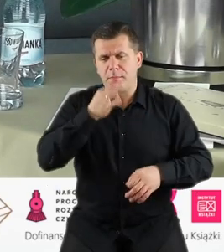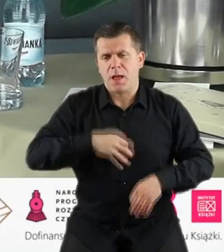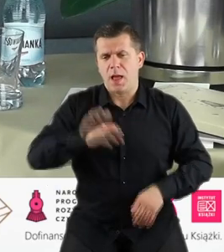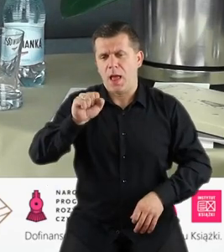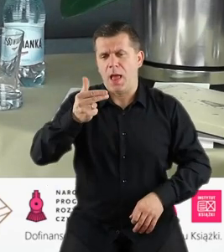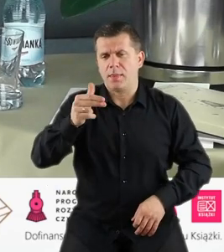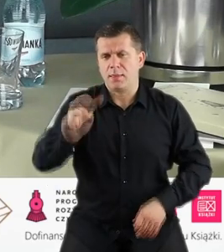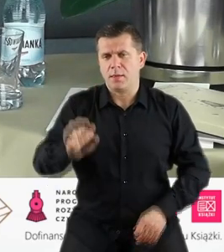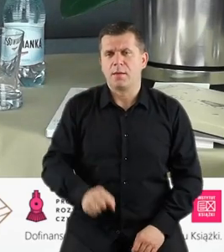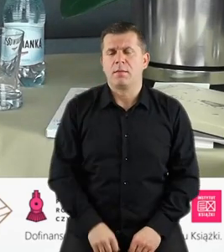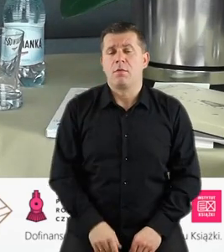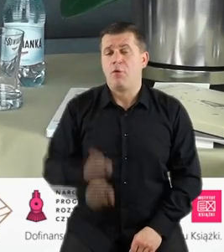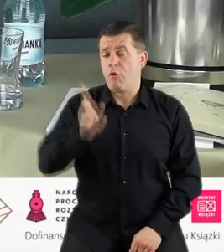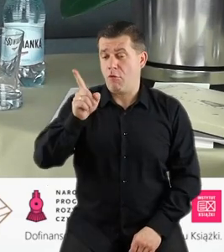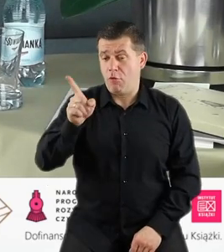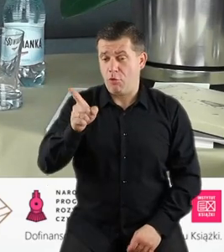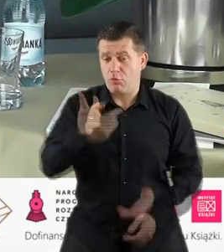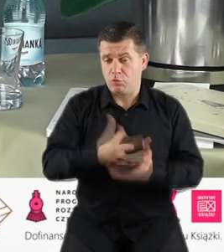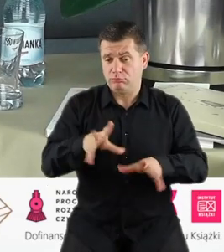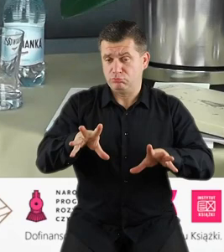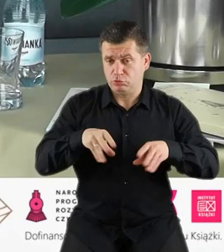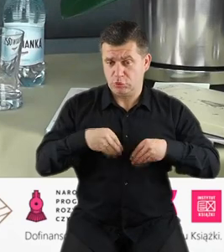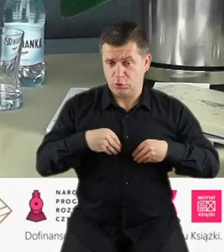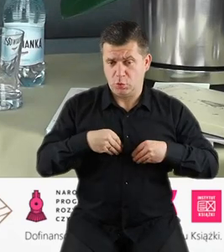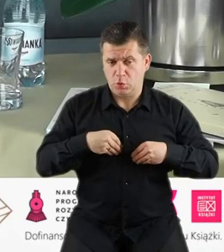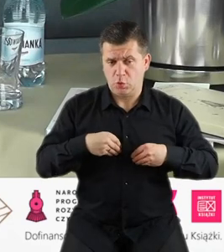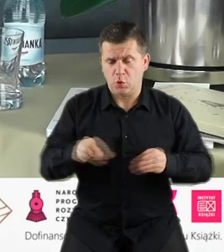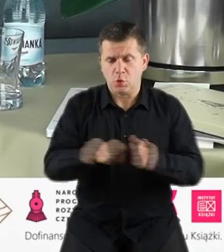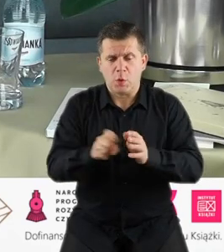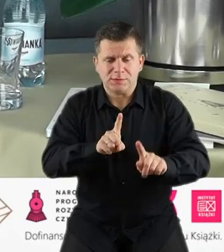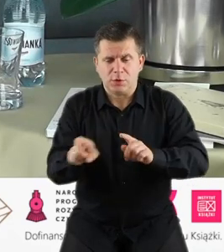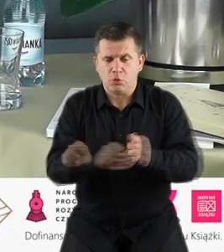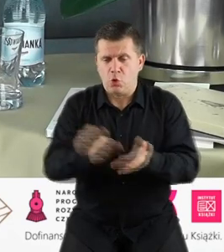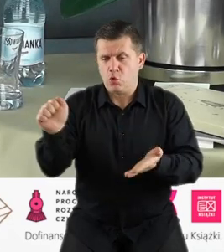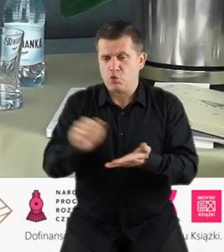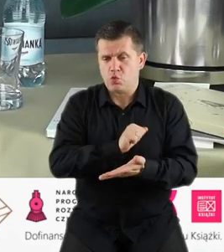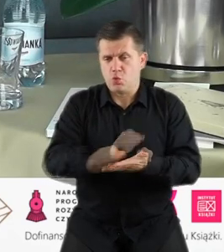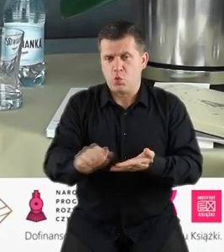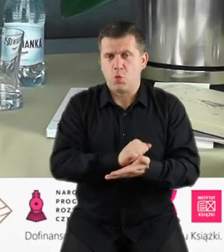Marchewki. A ona je przyjęła do znaku, do druku.